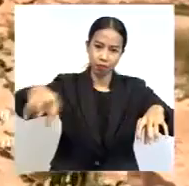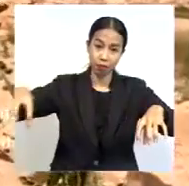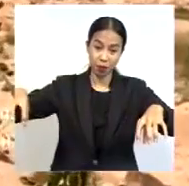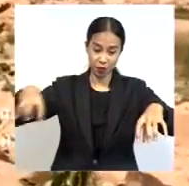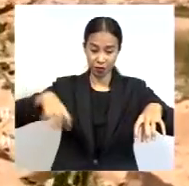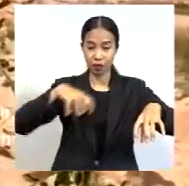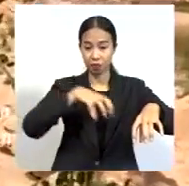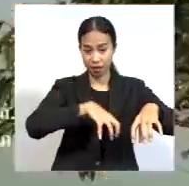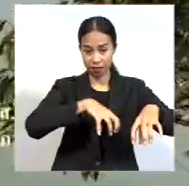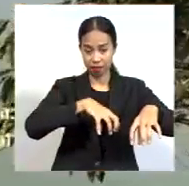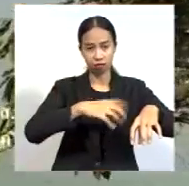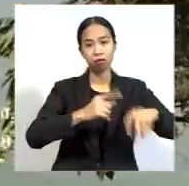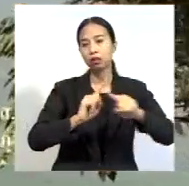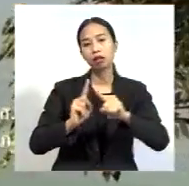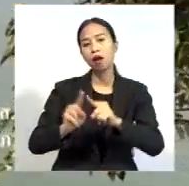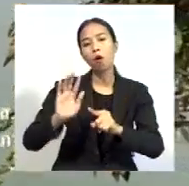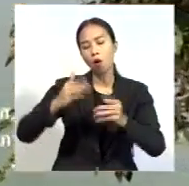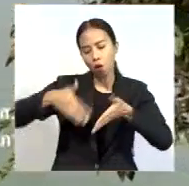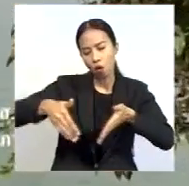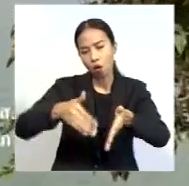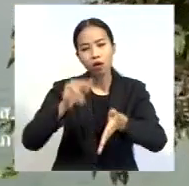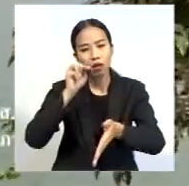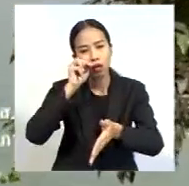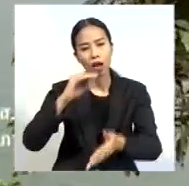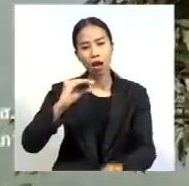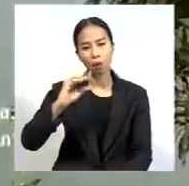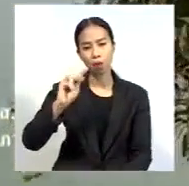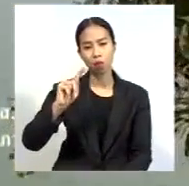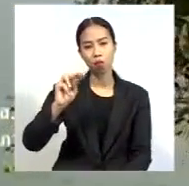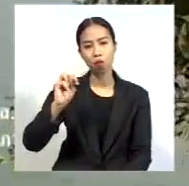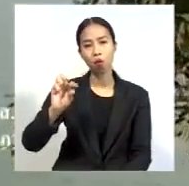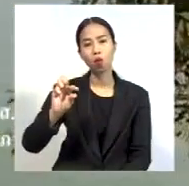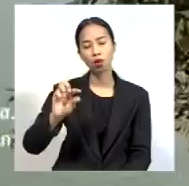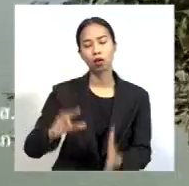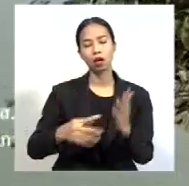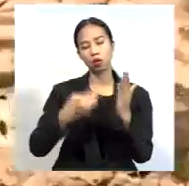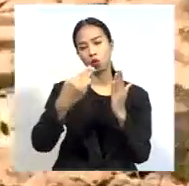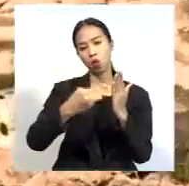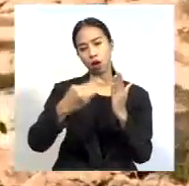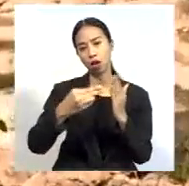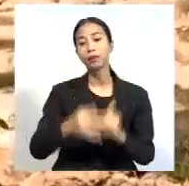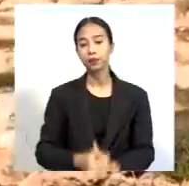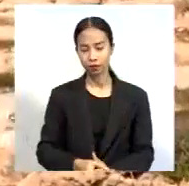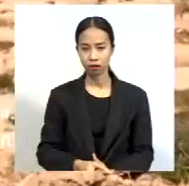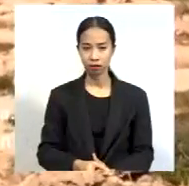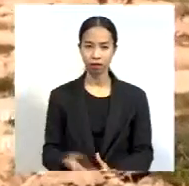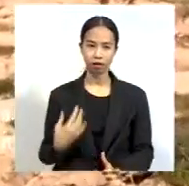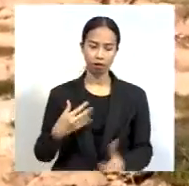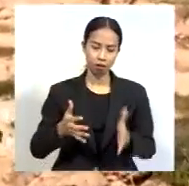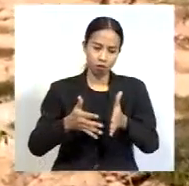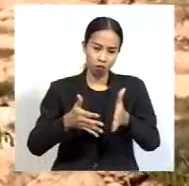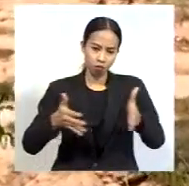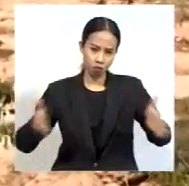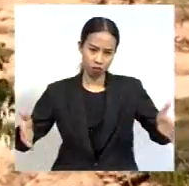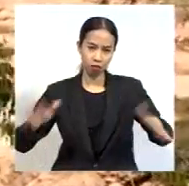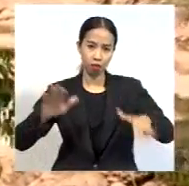านห้วยค้อบ้านหนองบ้านภูเขาทองและบ้านม่วงตำบลบ้านม่วงอำเภอสังคมจังหวัดหนองคายเป็นบริเวณกว้างประมาณ